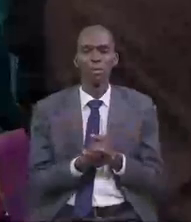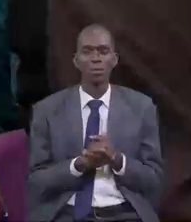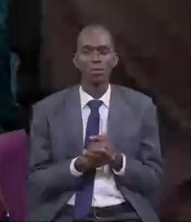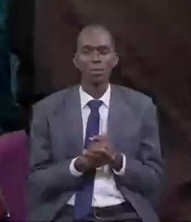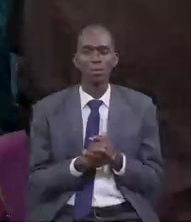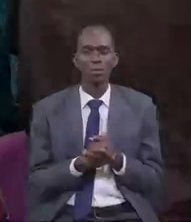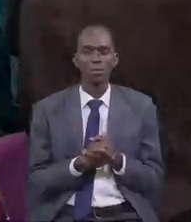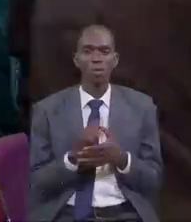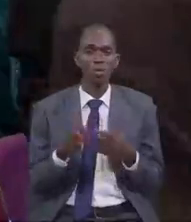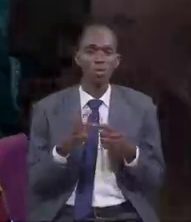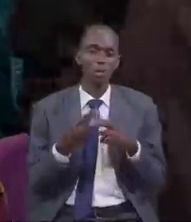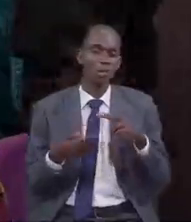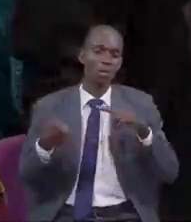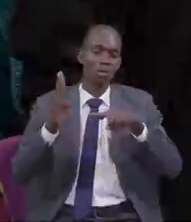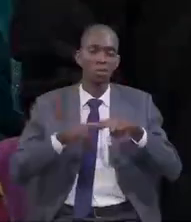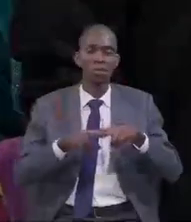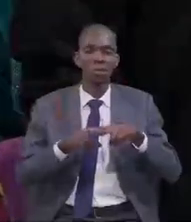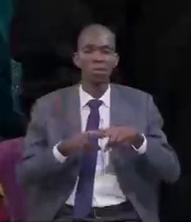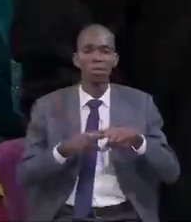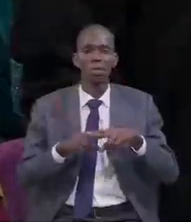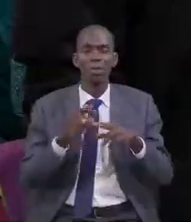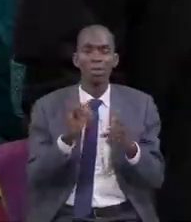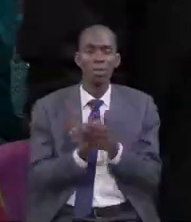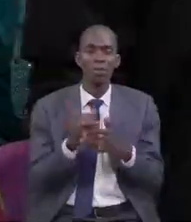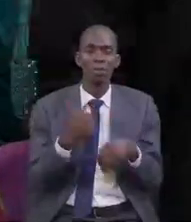transformée. De vous donner la grâce